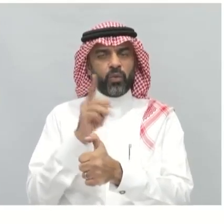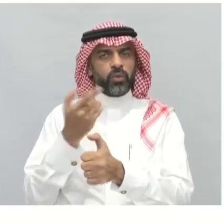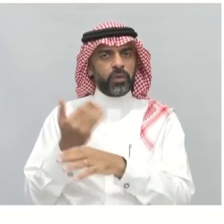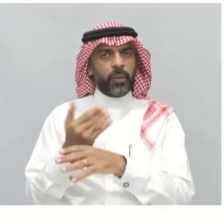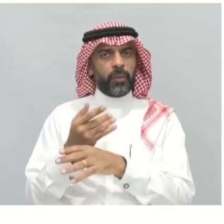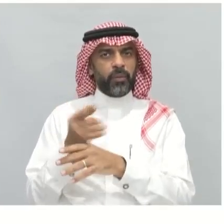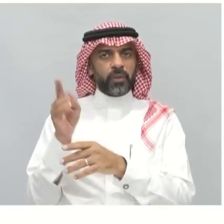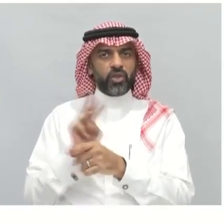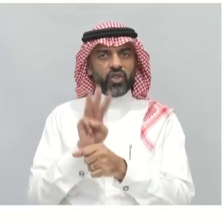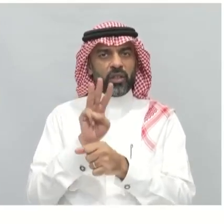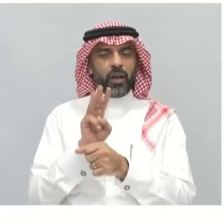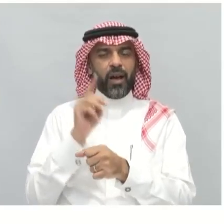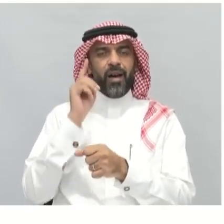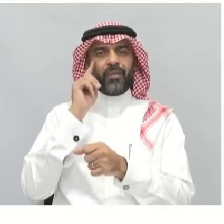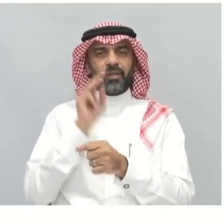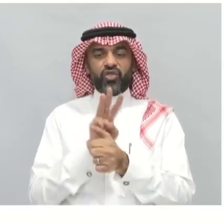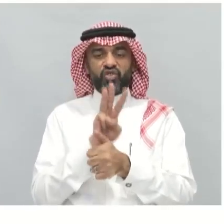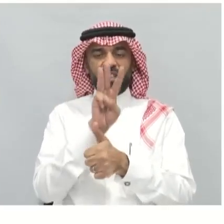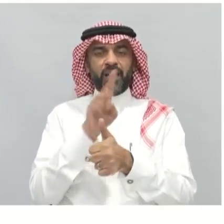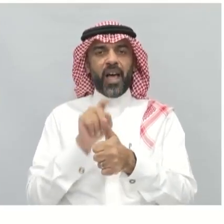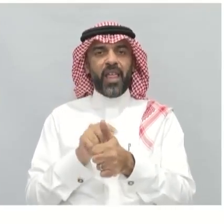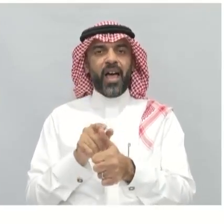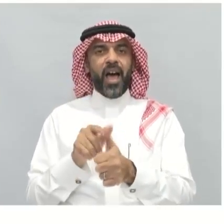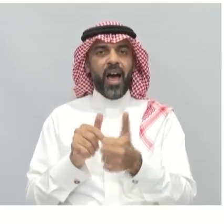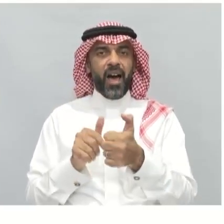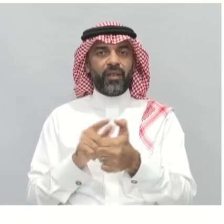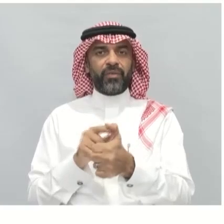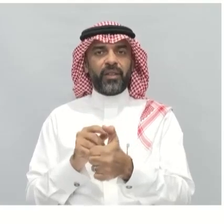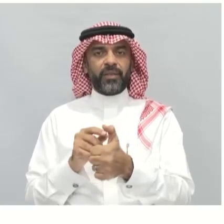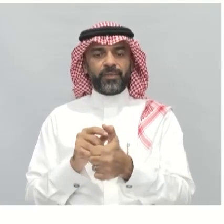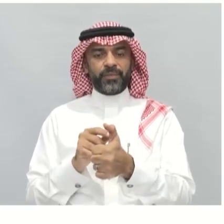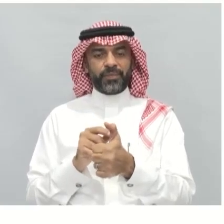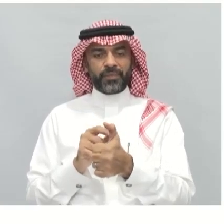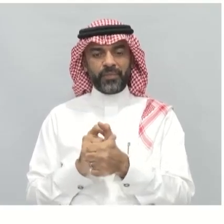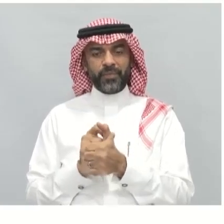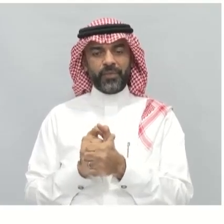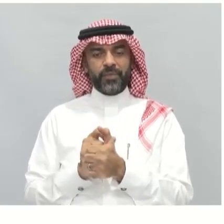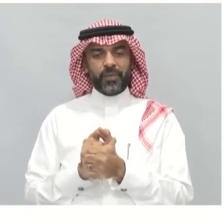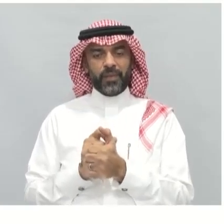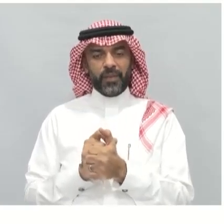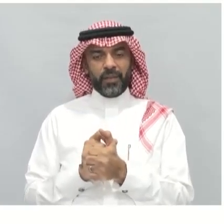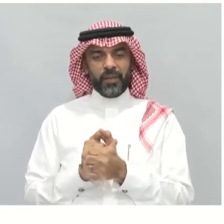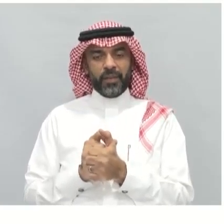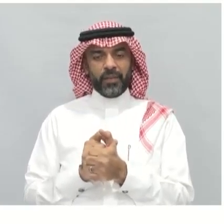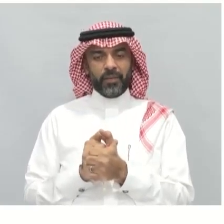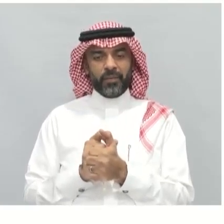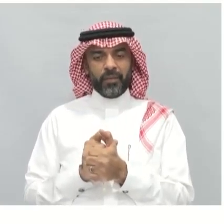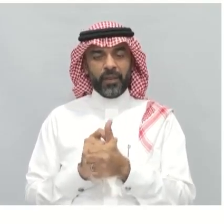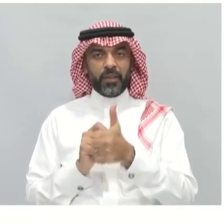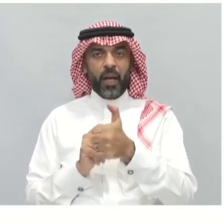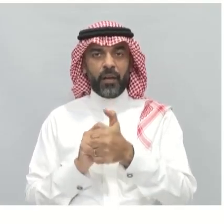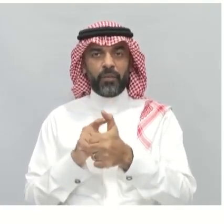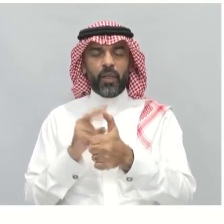ترسم فوق الحرف المضعف حين يكون الالف حين يكون الاول منه ساكنا والثاني متحركا